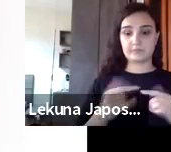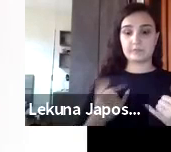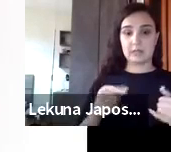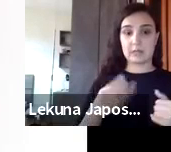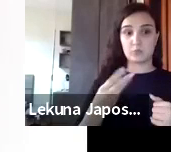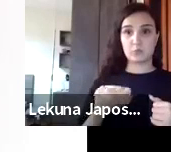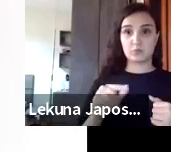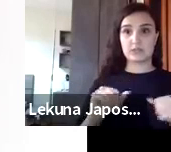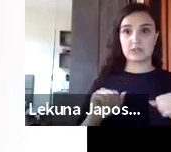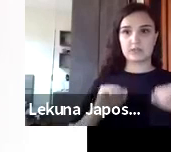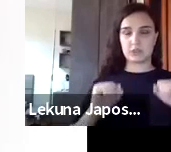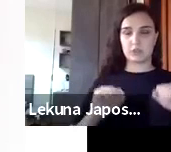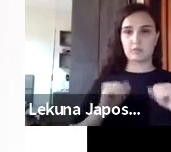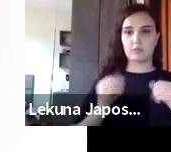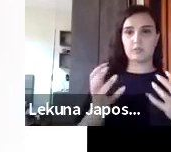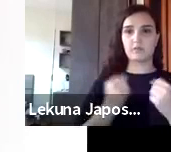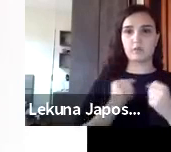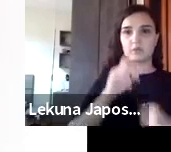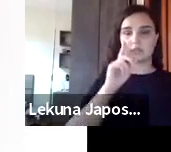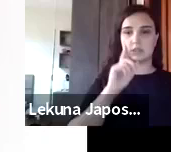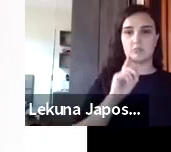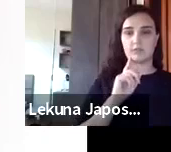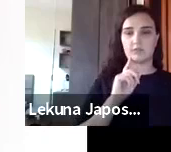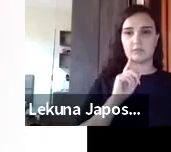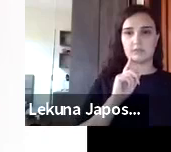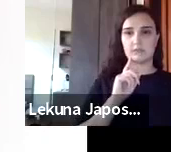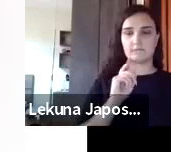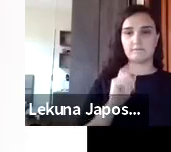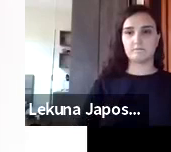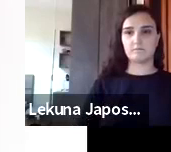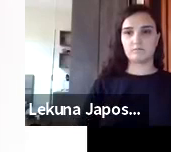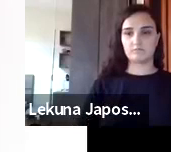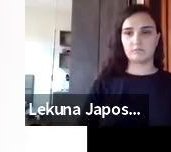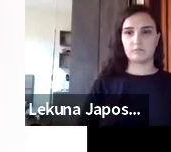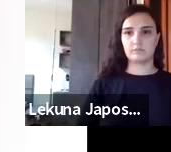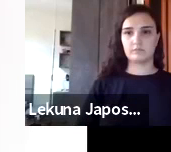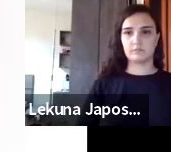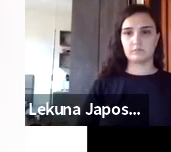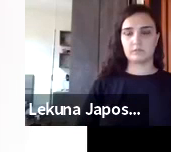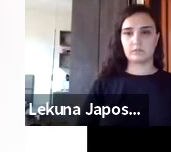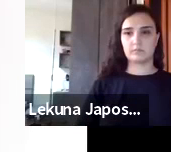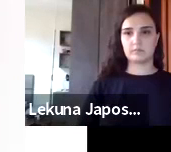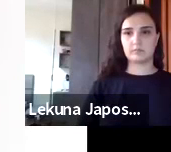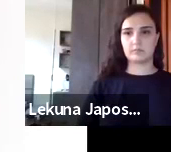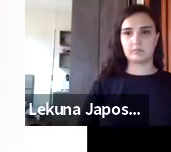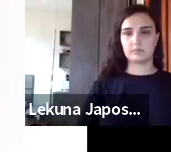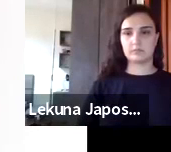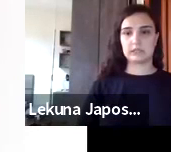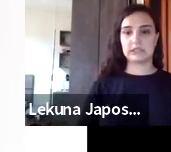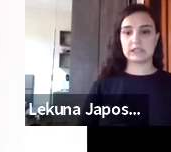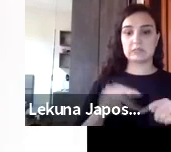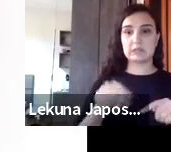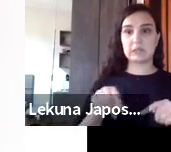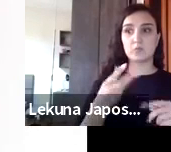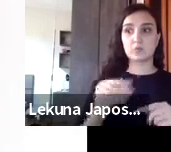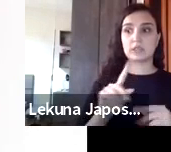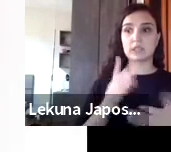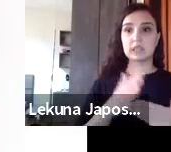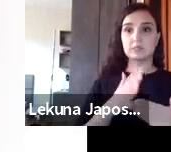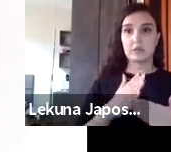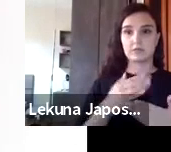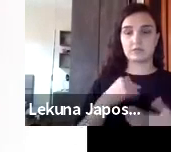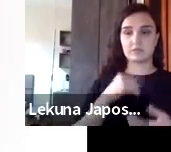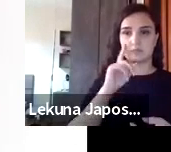ხო? ვცდილობ მივიღო სიამოვნება იმითი რაც მაქვს ამ წუთას, ასე ვთქვათ, იმითვის